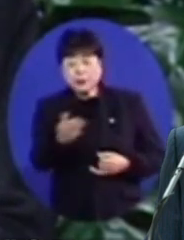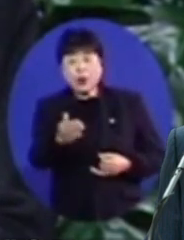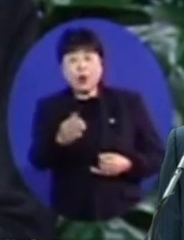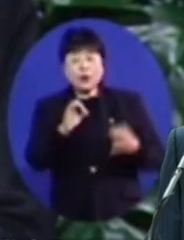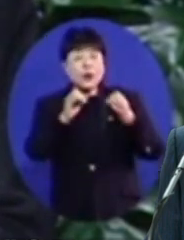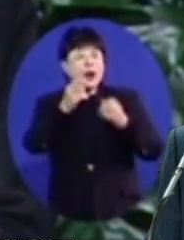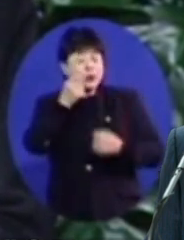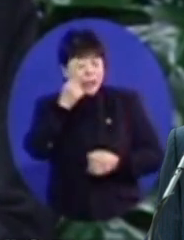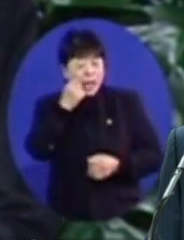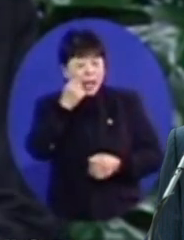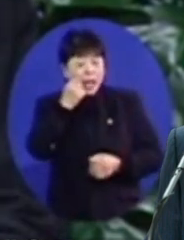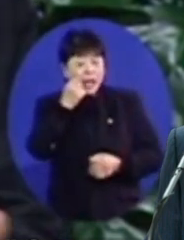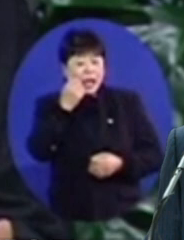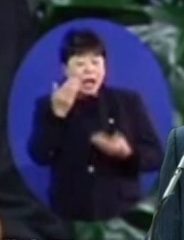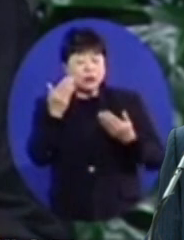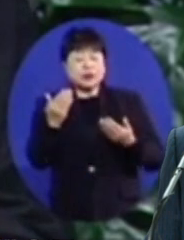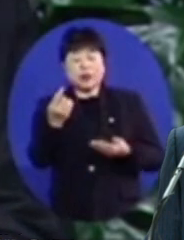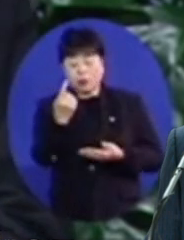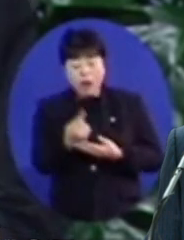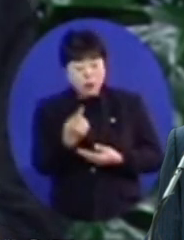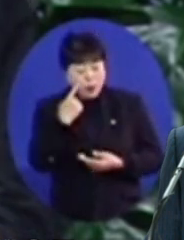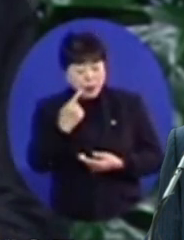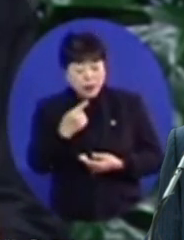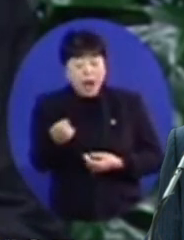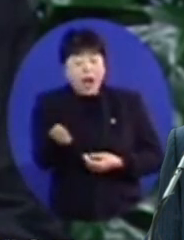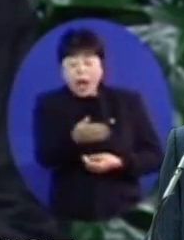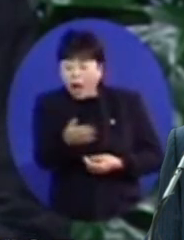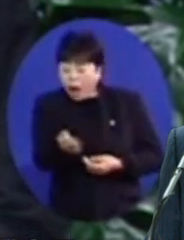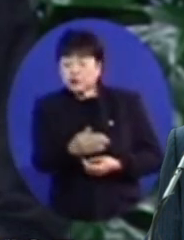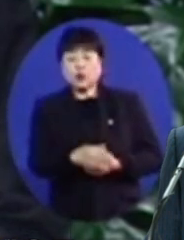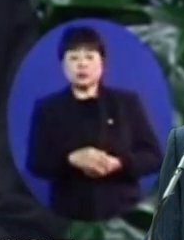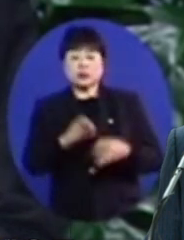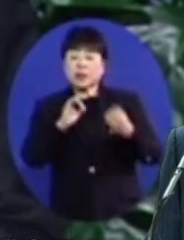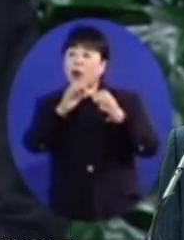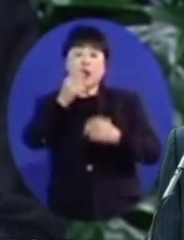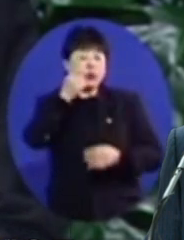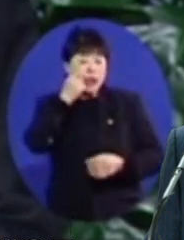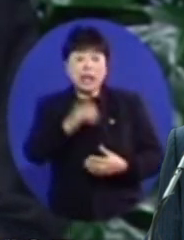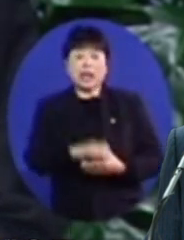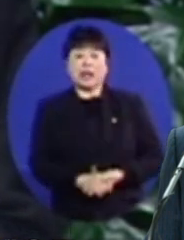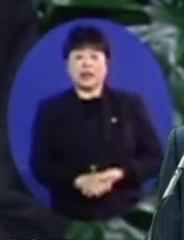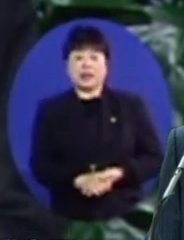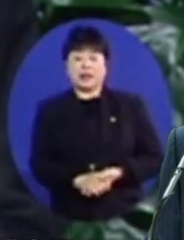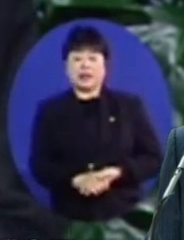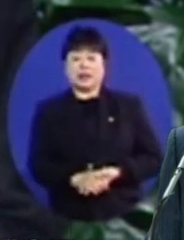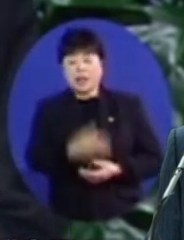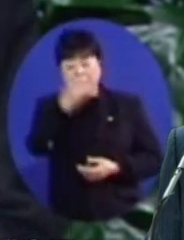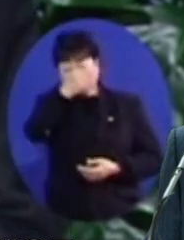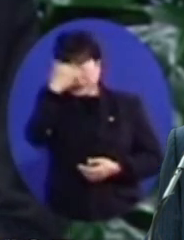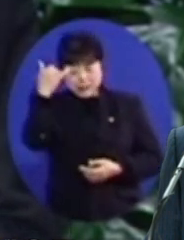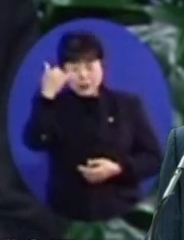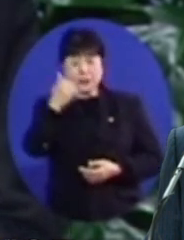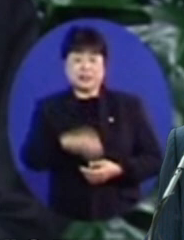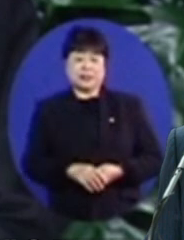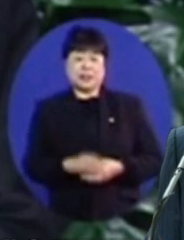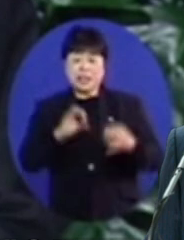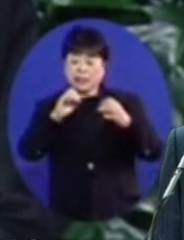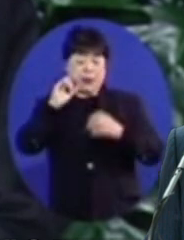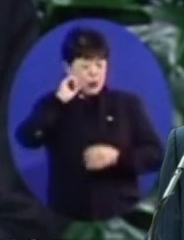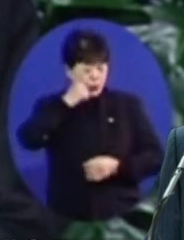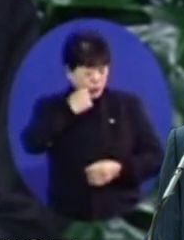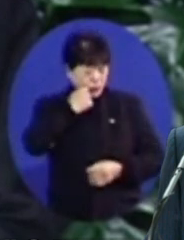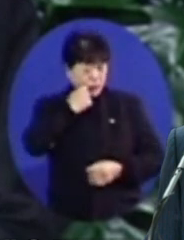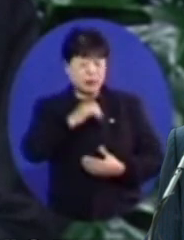있는 사람이 없습니다 학교 갔다 오면 아무것도 이야기할 사람이 없습니다 할아버지 할머니와는 대화의